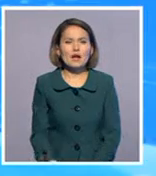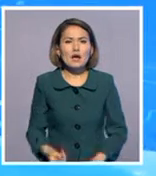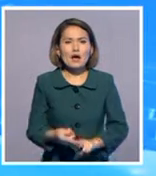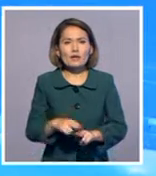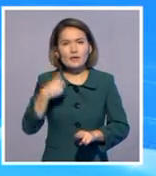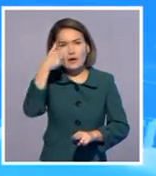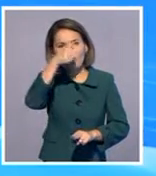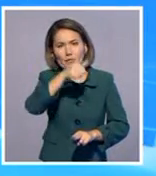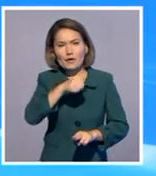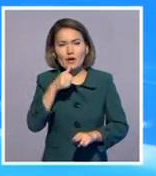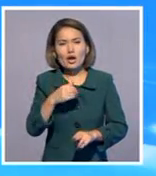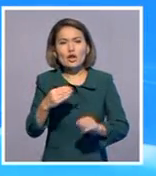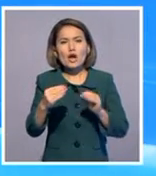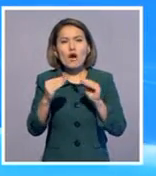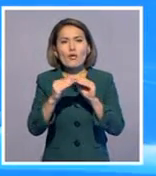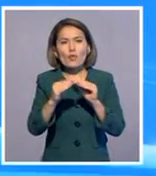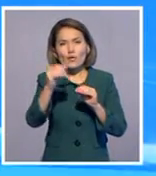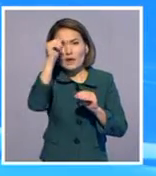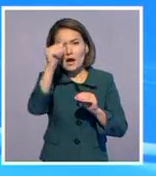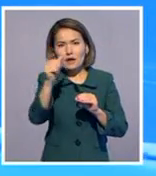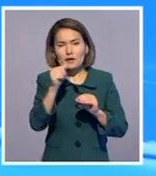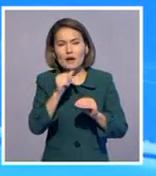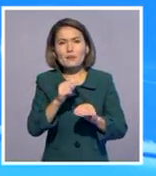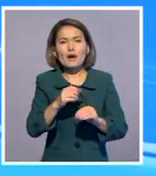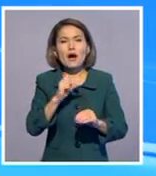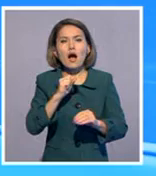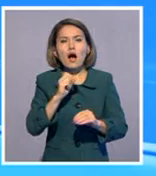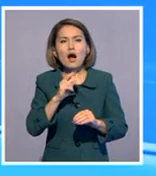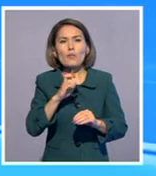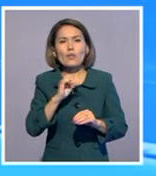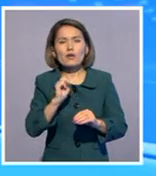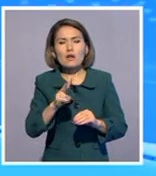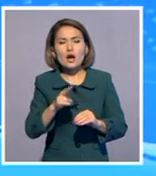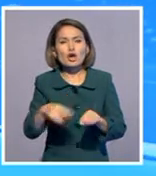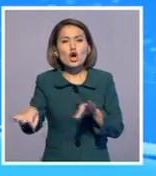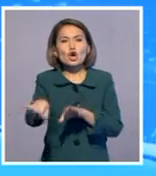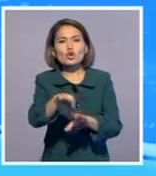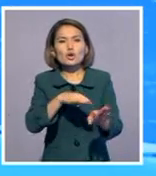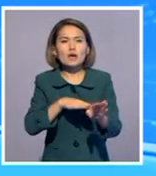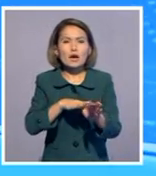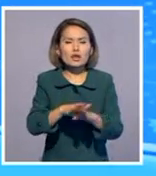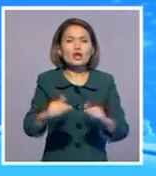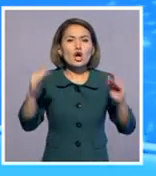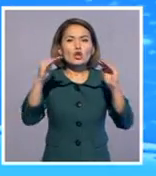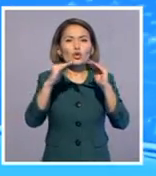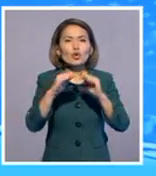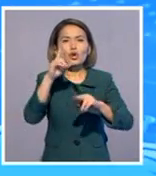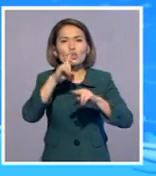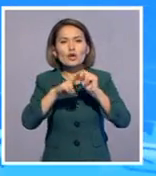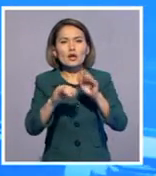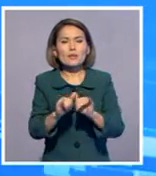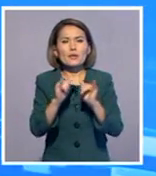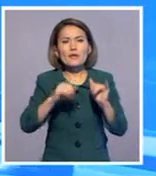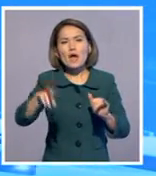Биыл жыл басынан бері 10 ай ішінде елімізде Ақбұлақ бизнестің жол картасы, жұмыспен қамту, тұрғын үй құрылысы, агробизнес сынды